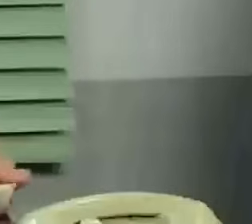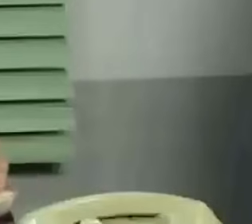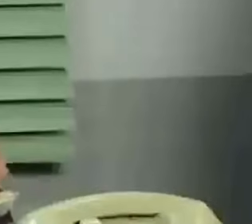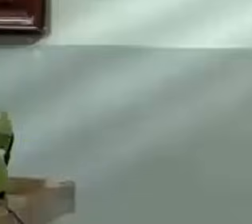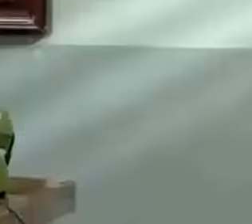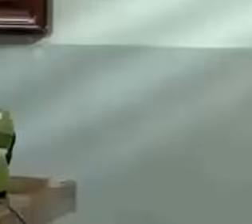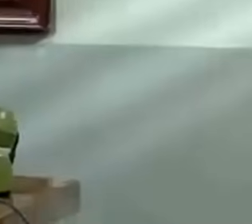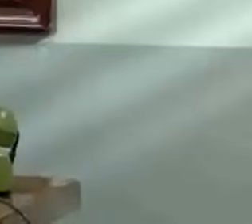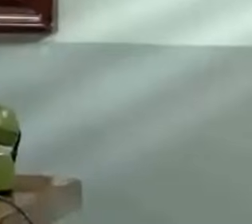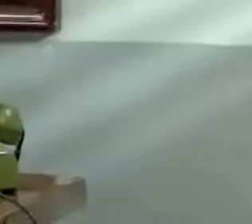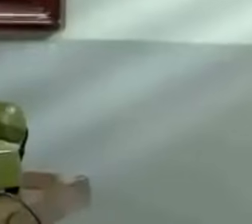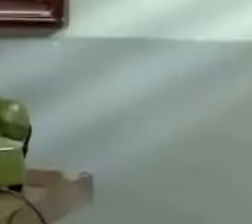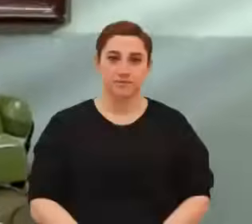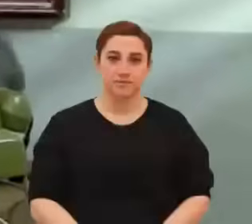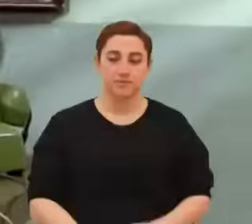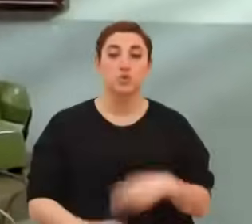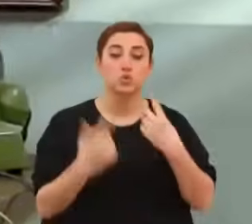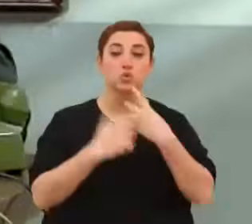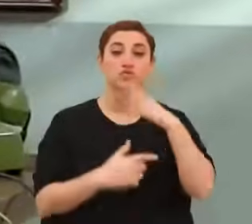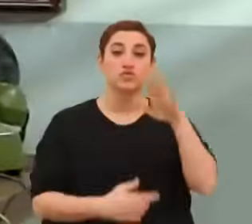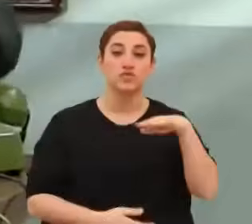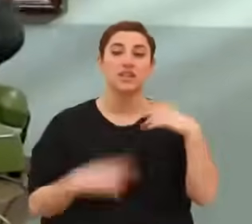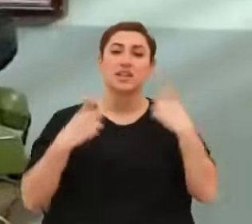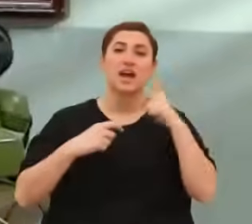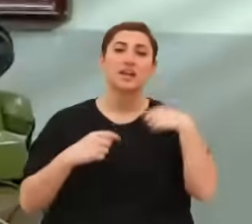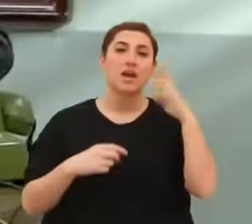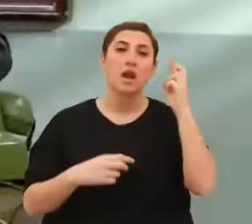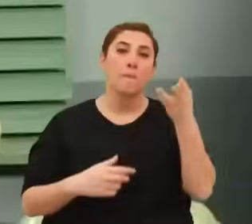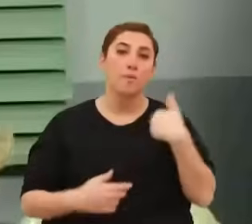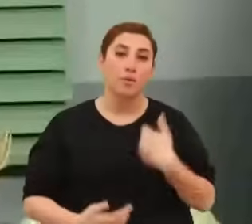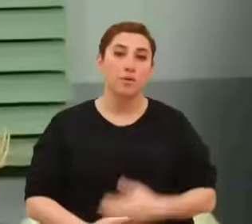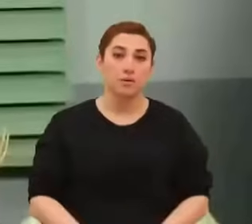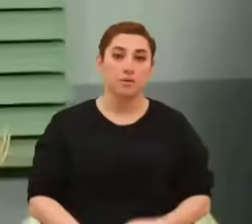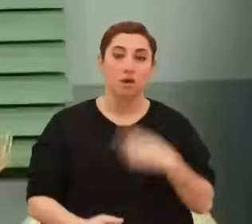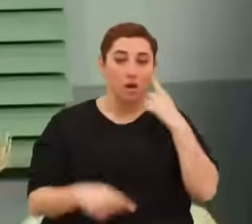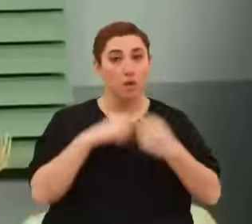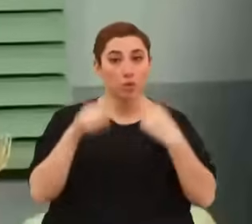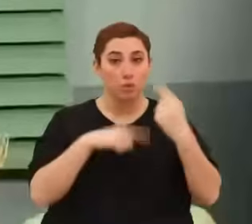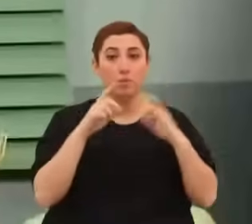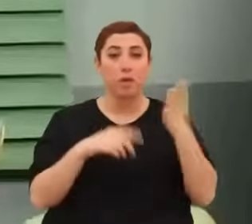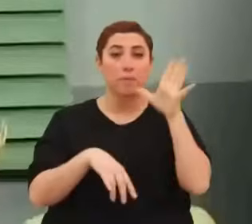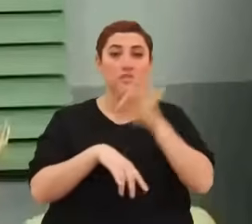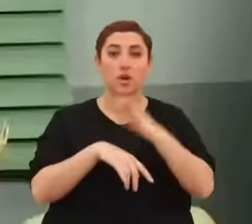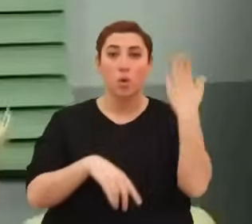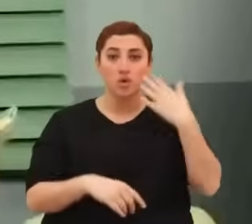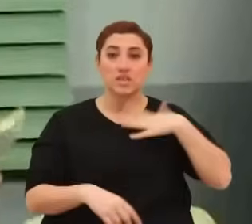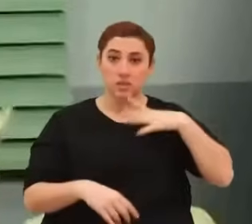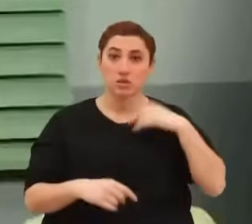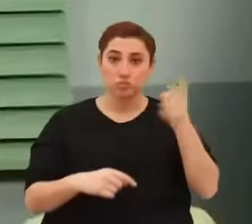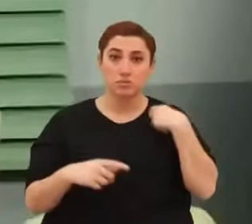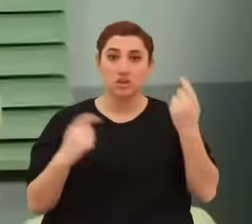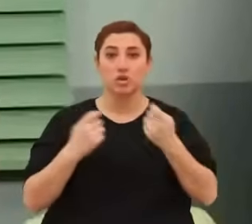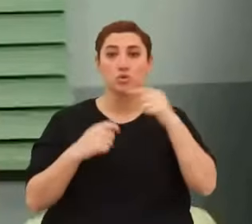merakla bir bakıp işine döndü. Yusuf! Nerede kaldı raporlar? Arıyorum amirim. Daha 5 dakika önce istediniz. Bulmaya